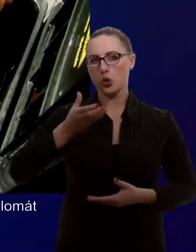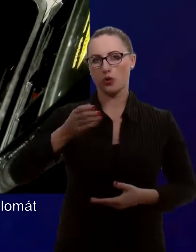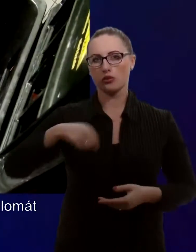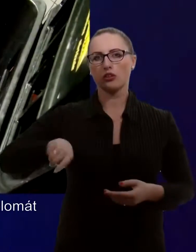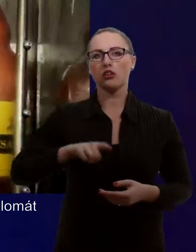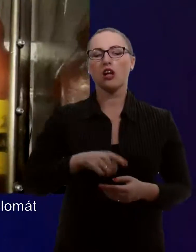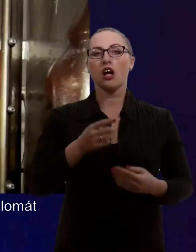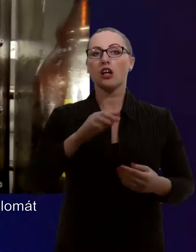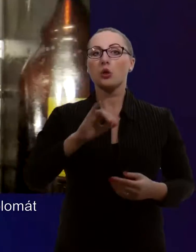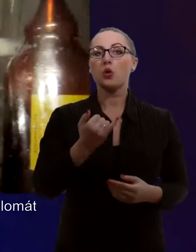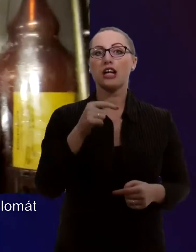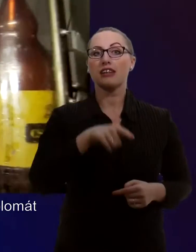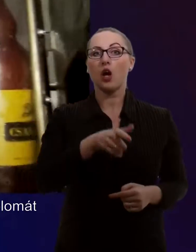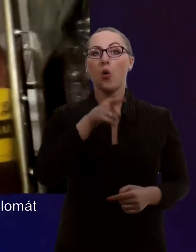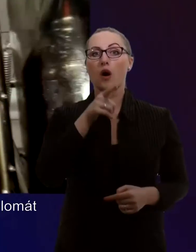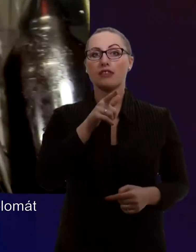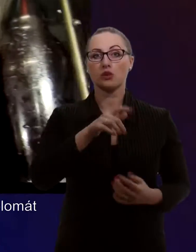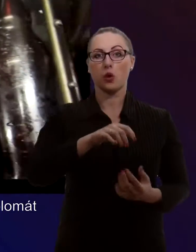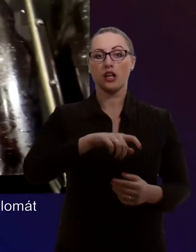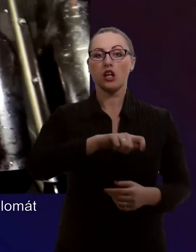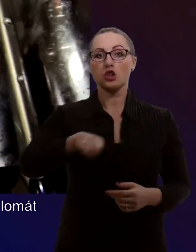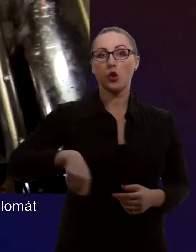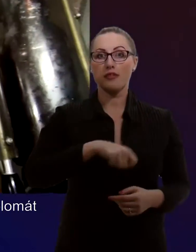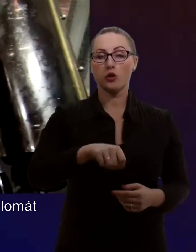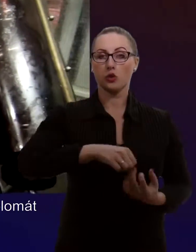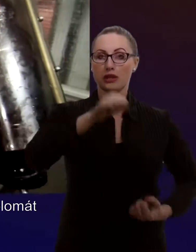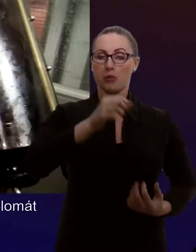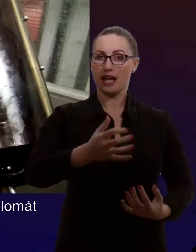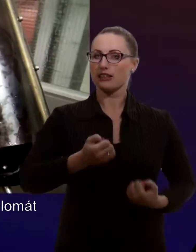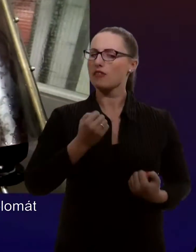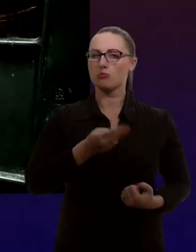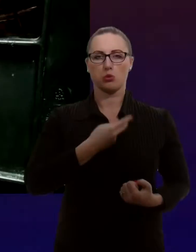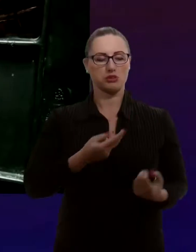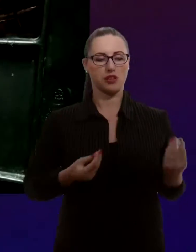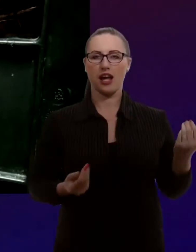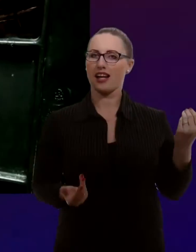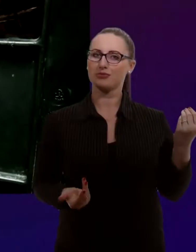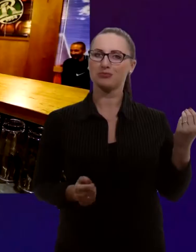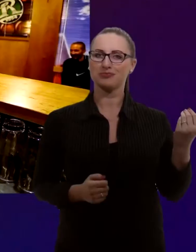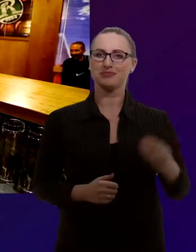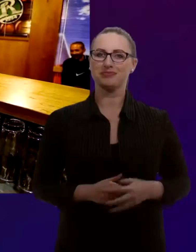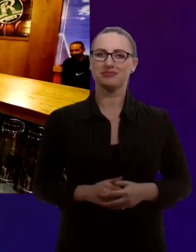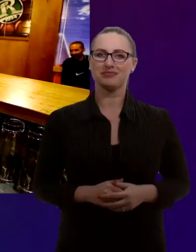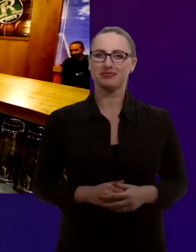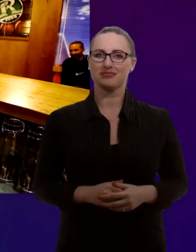idén a Corvinuson sörfőző mesteri diplomát szerzett, amire nagyon büszke.